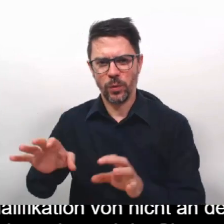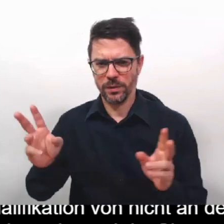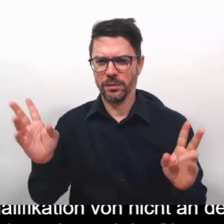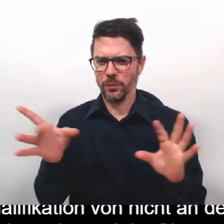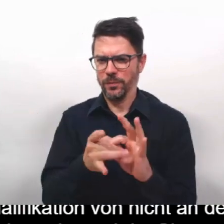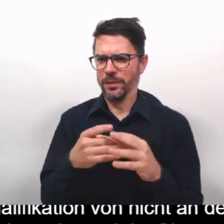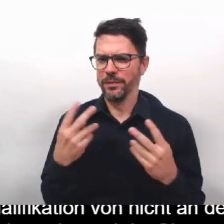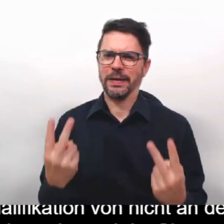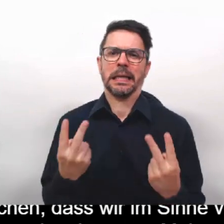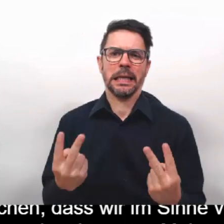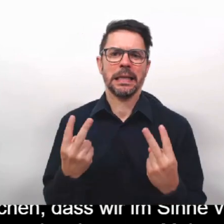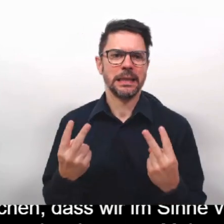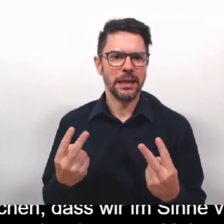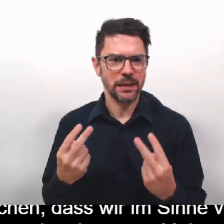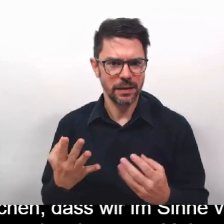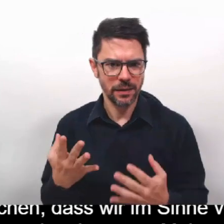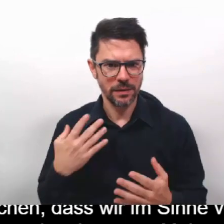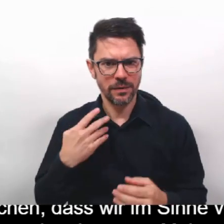forschen können,